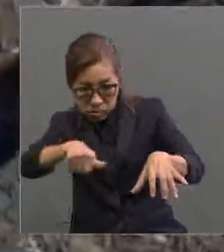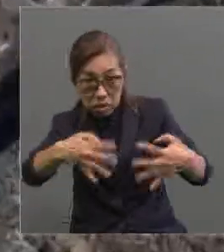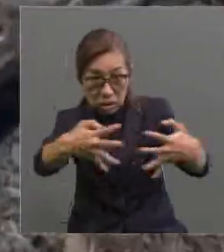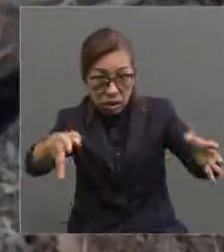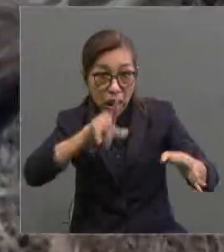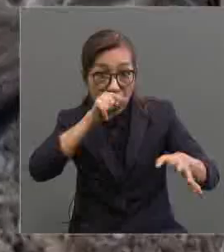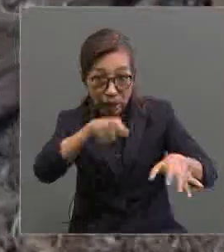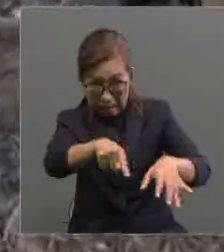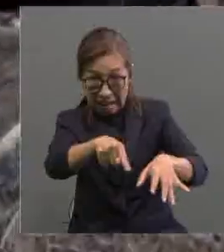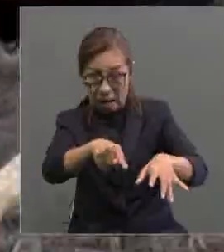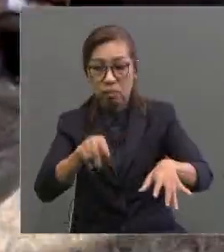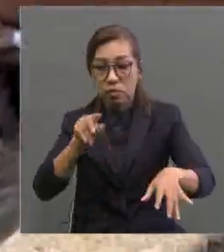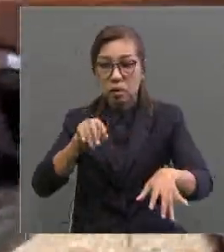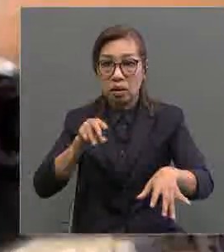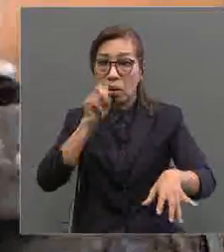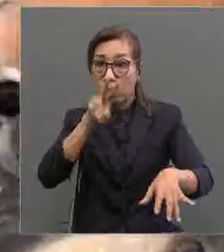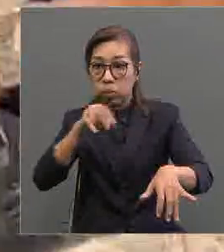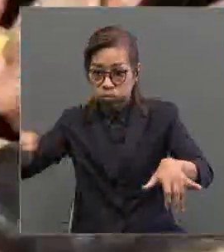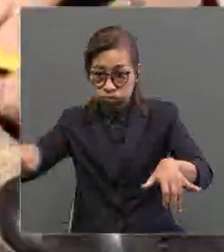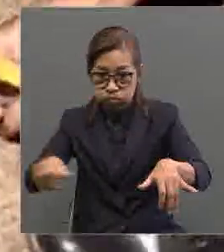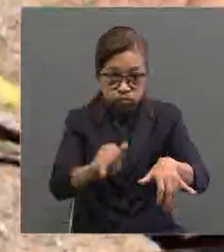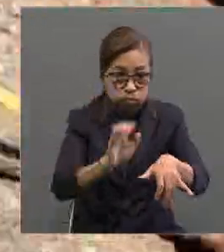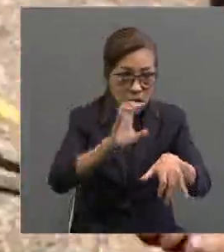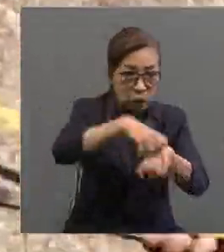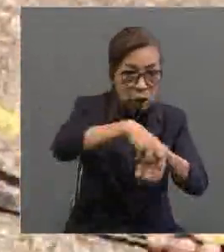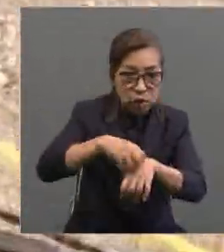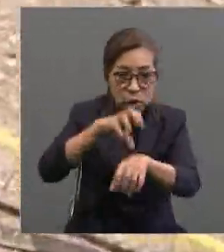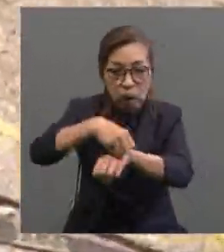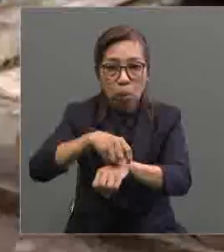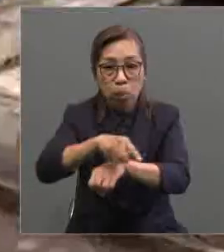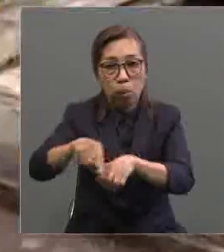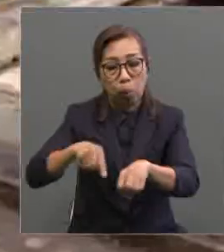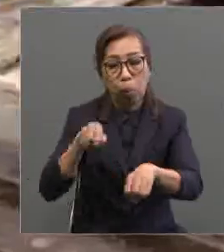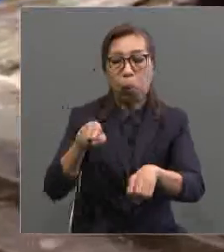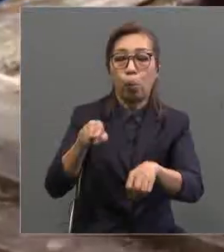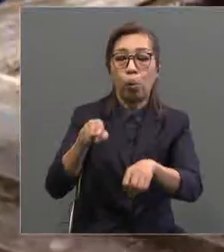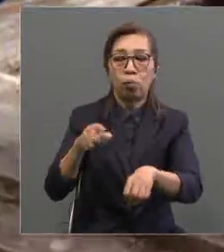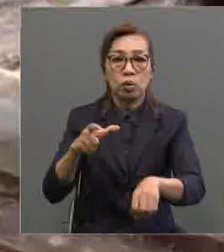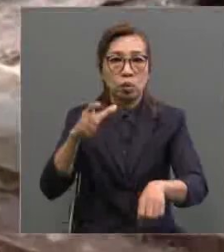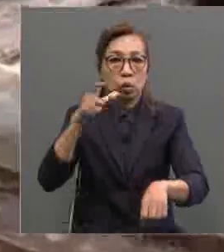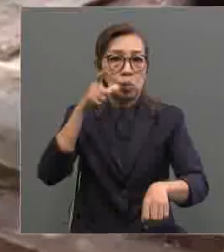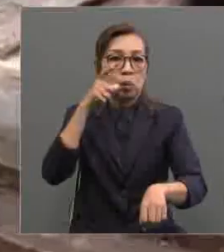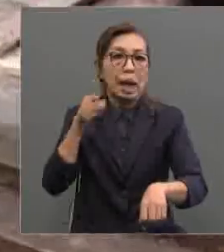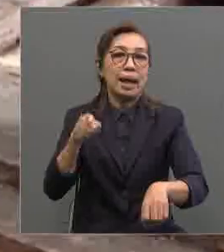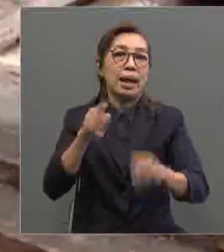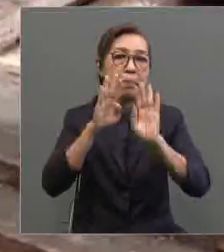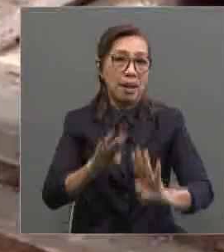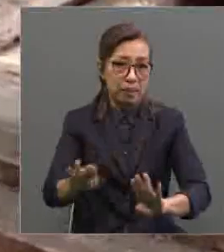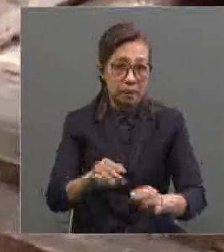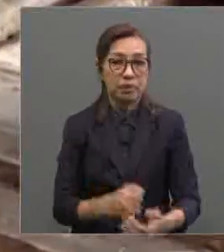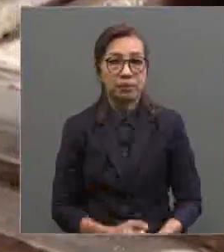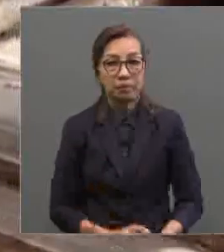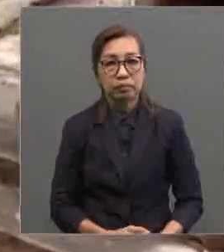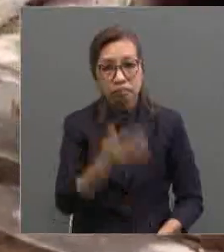ปรากฏว่าโอ้โหกินแทบจะหมดแล้วไก่อ่ะค่ะเนี่ยมันสามารถเป็นสาเหตุที่ทำไมมันตัวใหญ่ด้วย